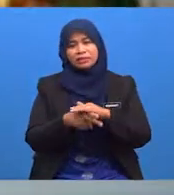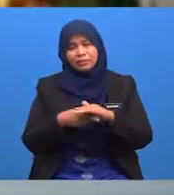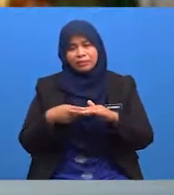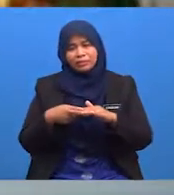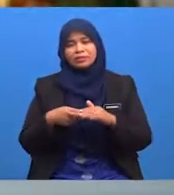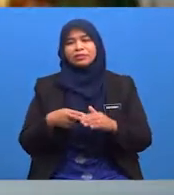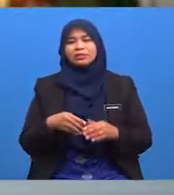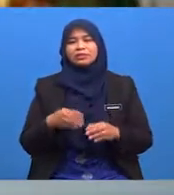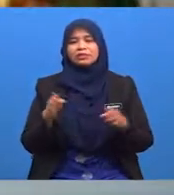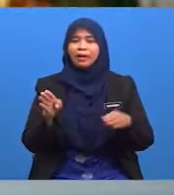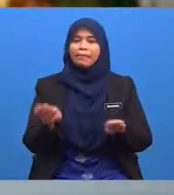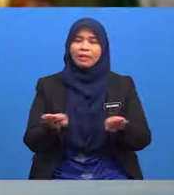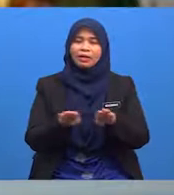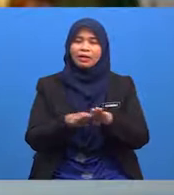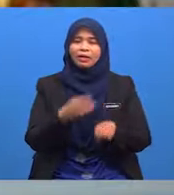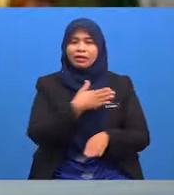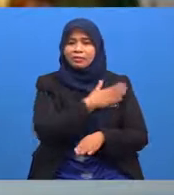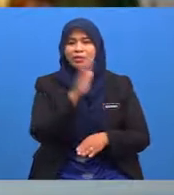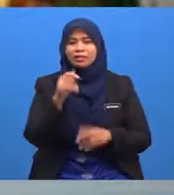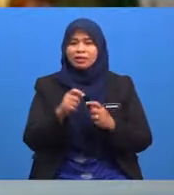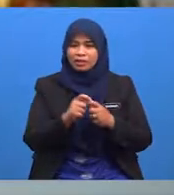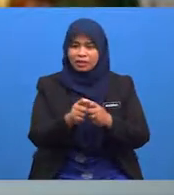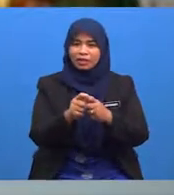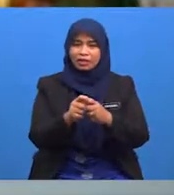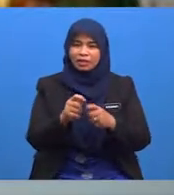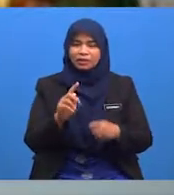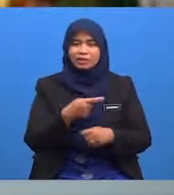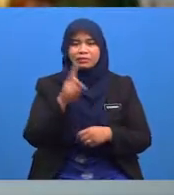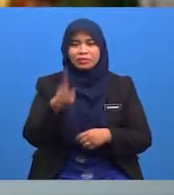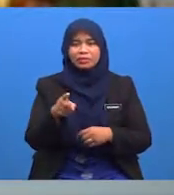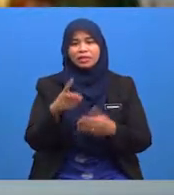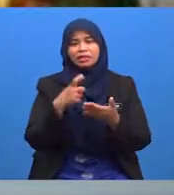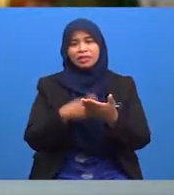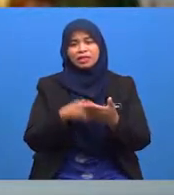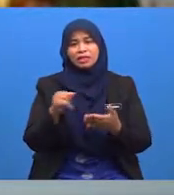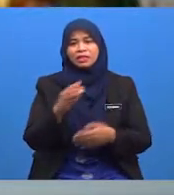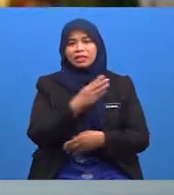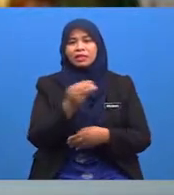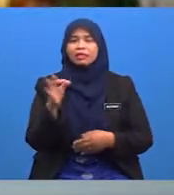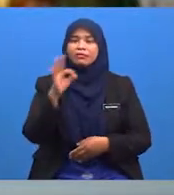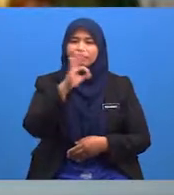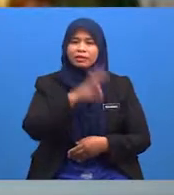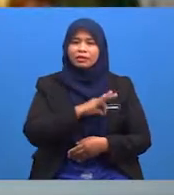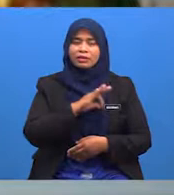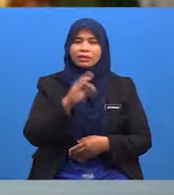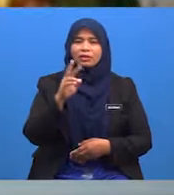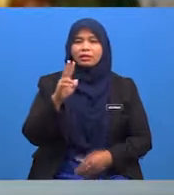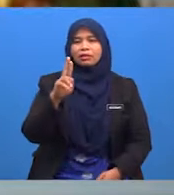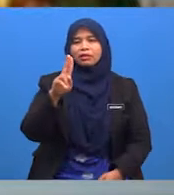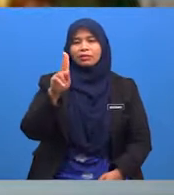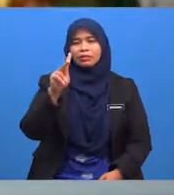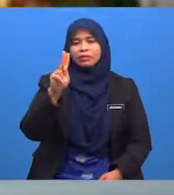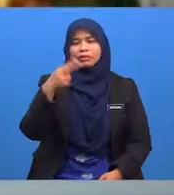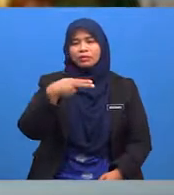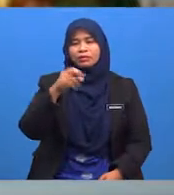hamba yang taat kepada penciptanya, kita perlu menghargai dan memanfaatkan rukhsah yang